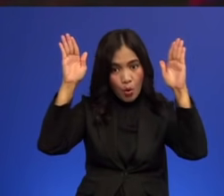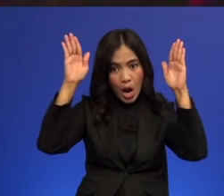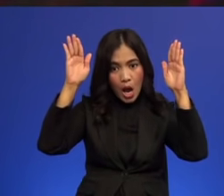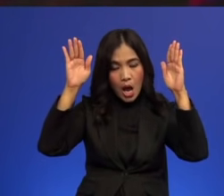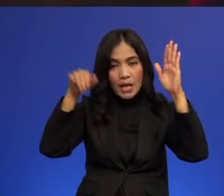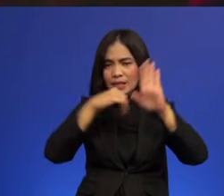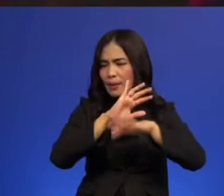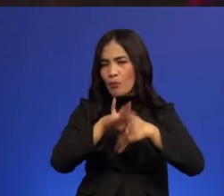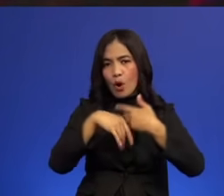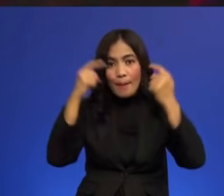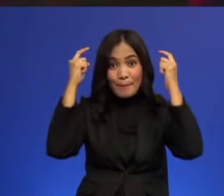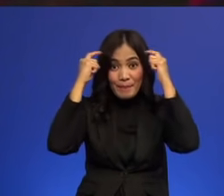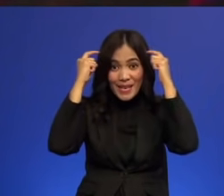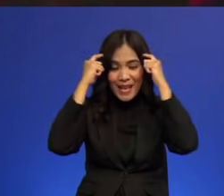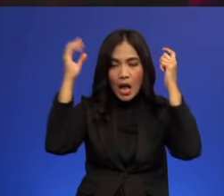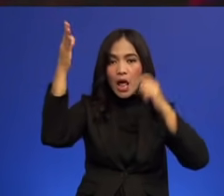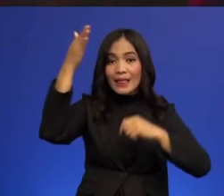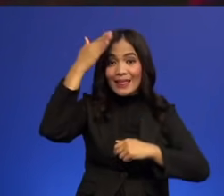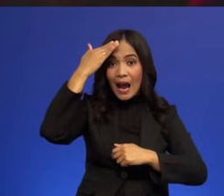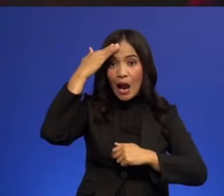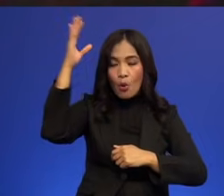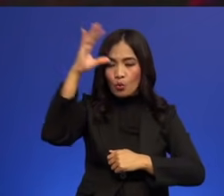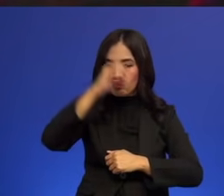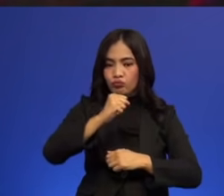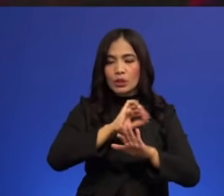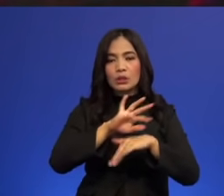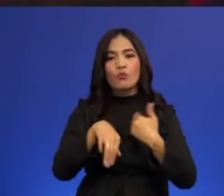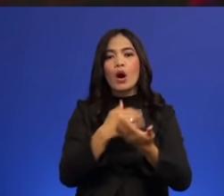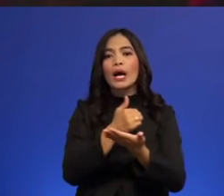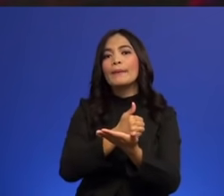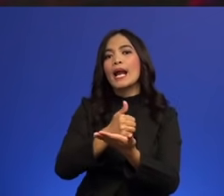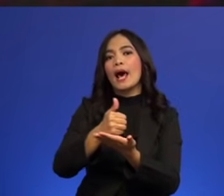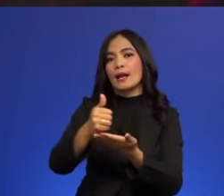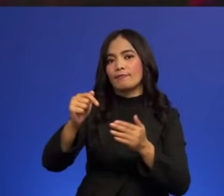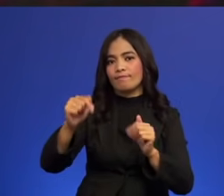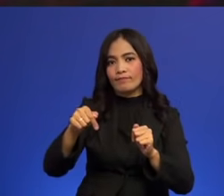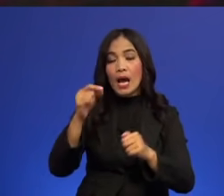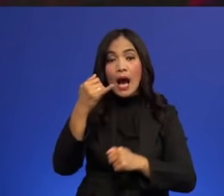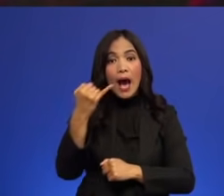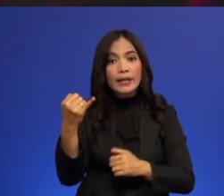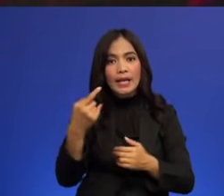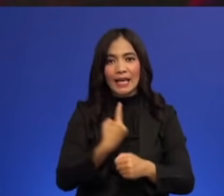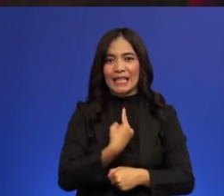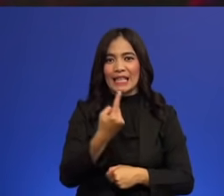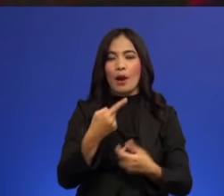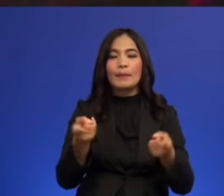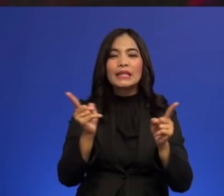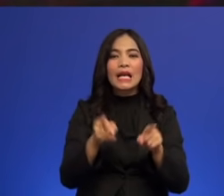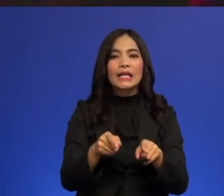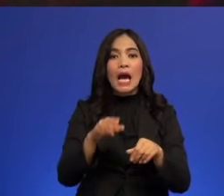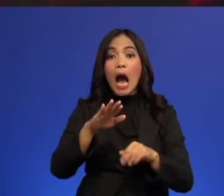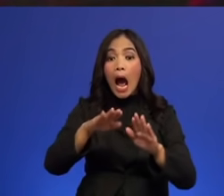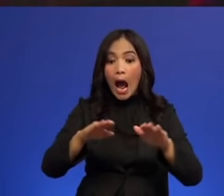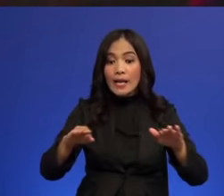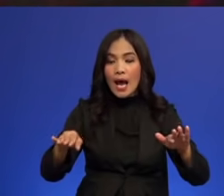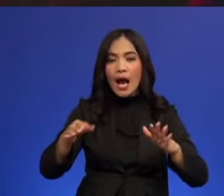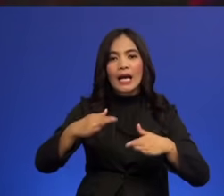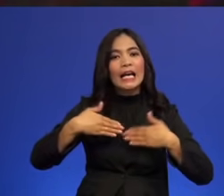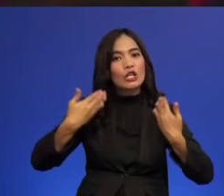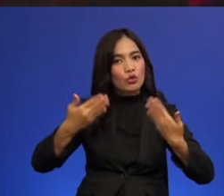kita untuk mengetahui segala kebenaran sehingga kita menjadi anak kesukaan